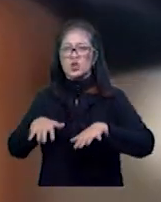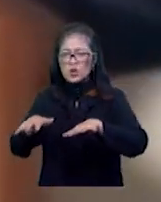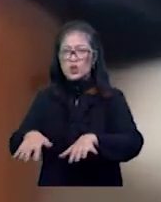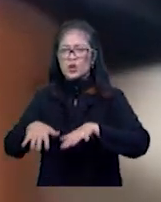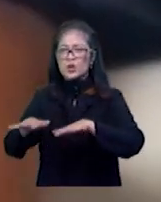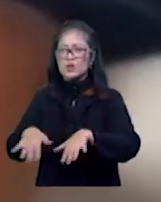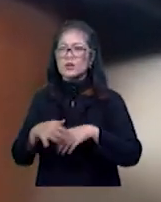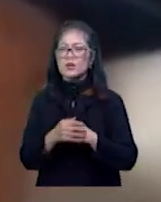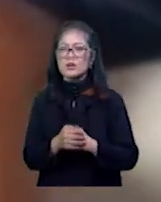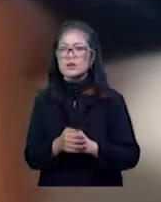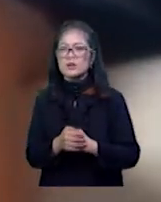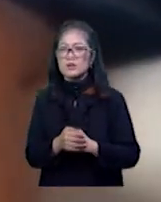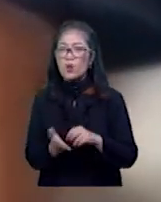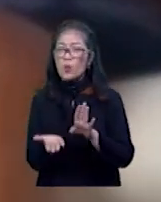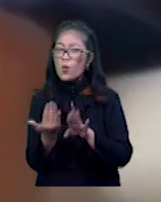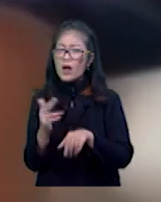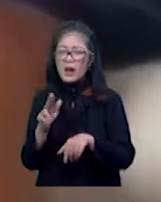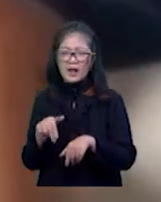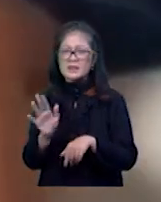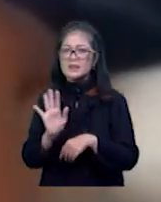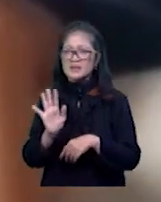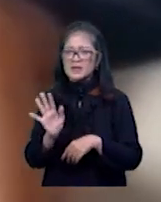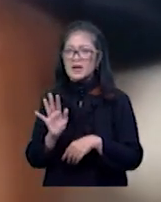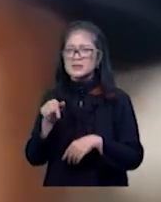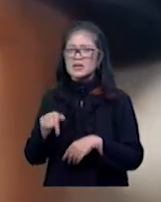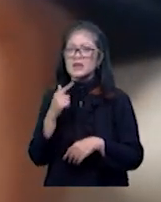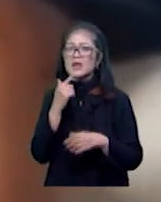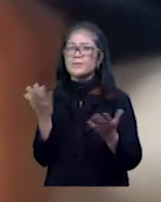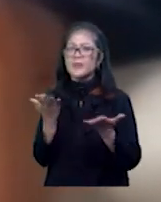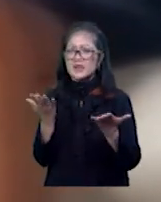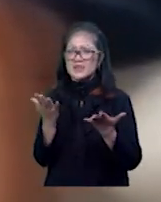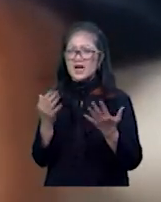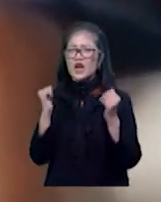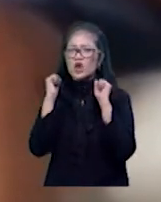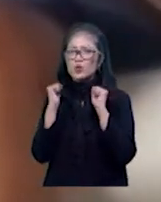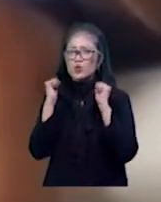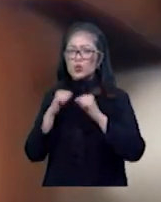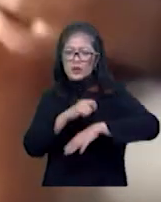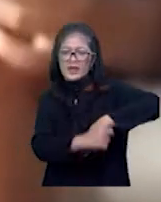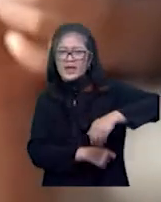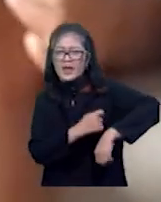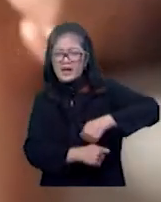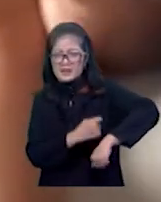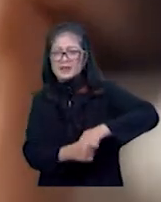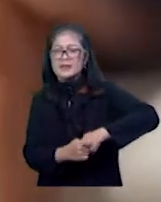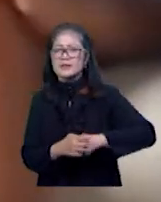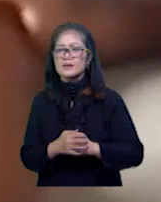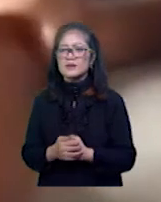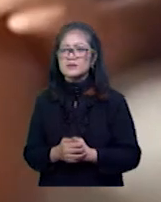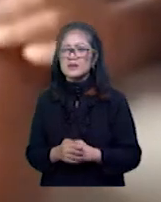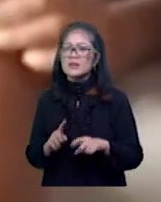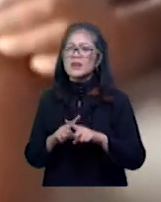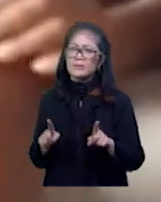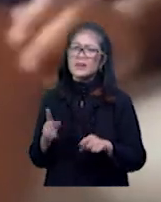Agar tak melakukan hal yang membahayakan tersebut, Chandra terpaksa diikat di sebuah bangku. Meski demikian,